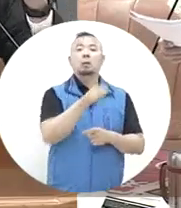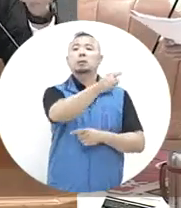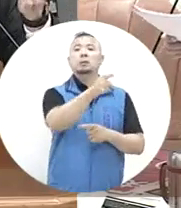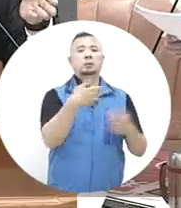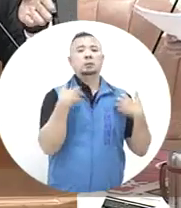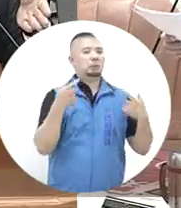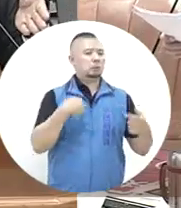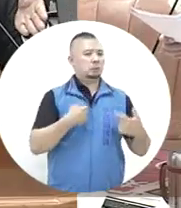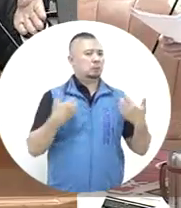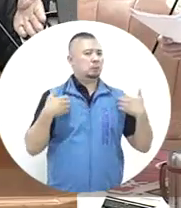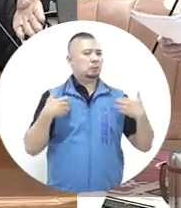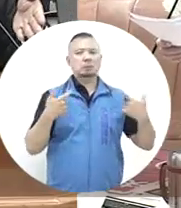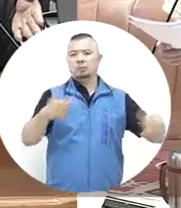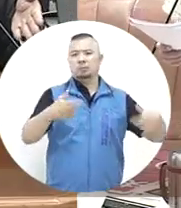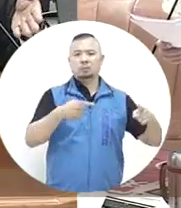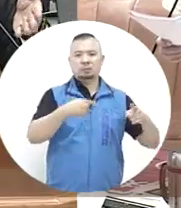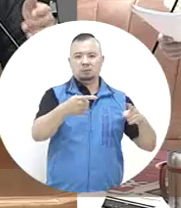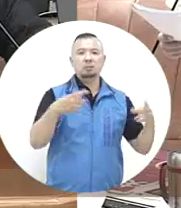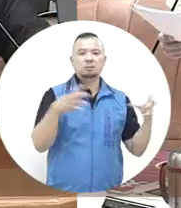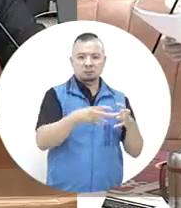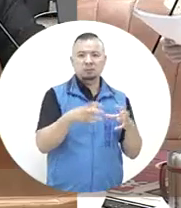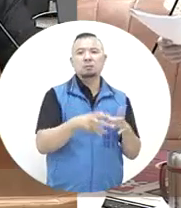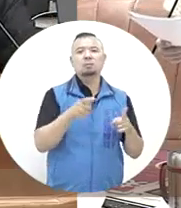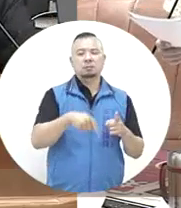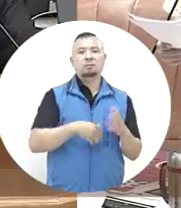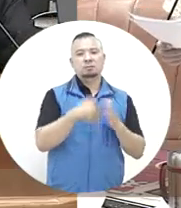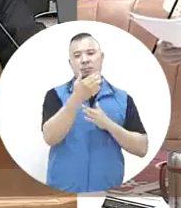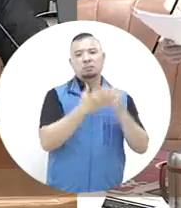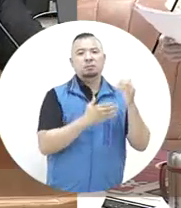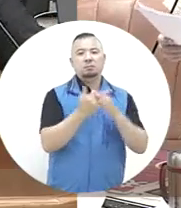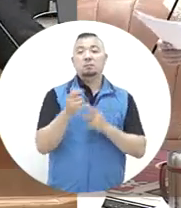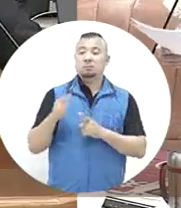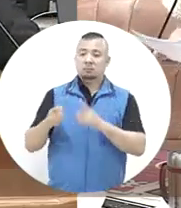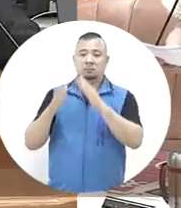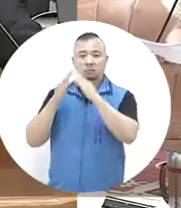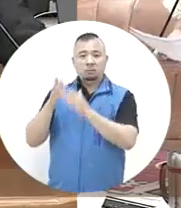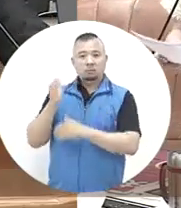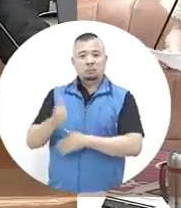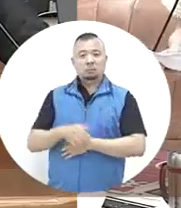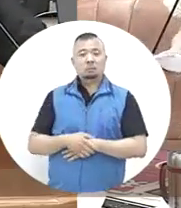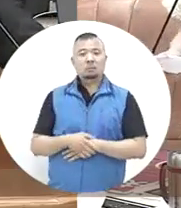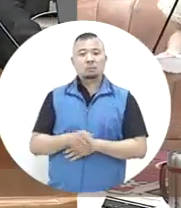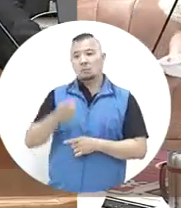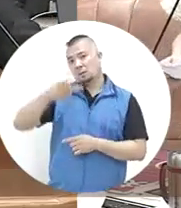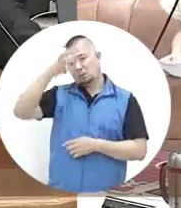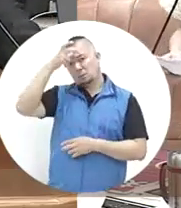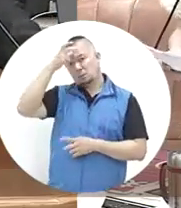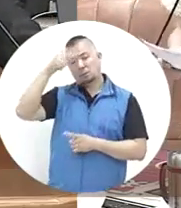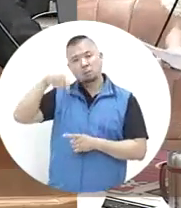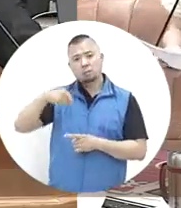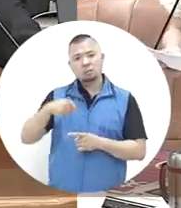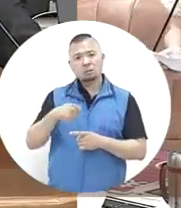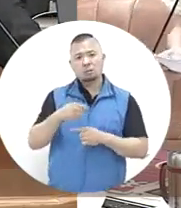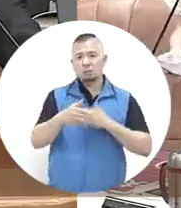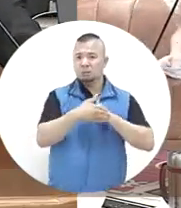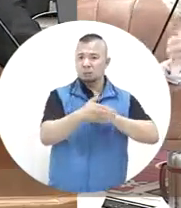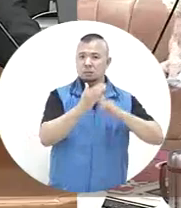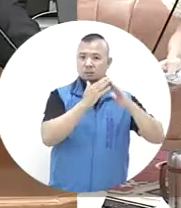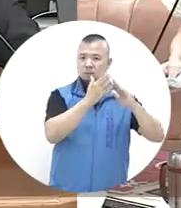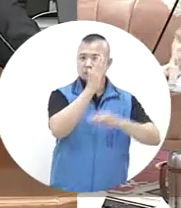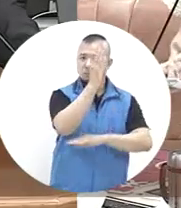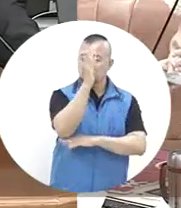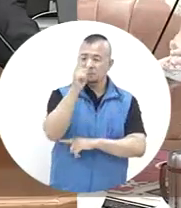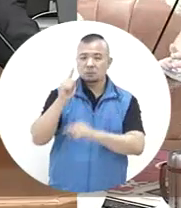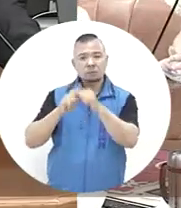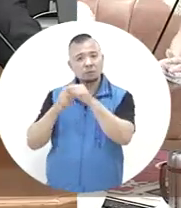跟地方，大家一起共同面对。 市长，这是我们就是其实远景根本没有分地方跟中央。那您有鼓励